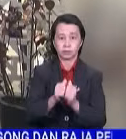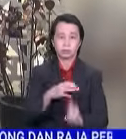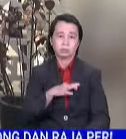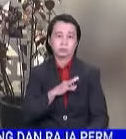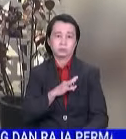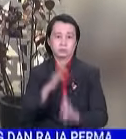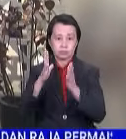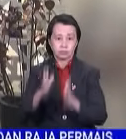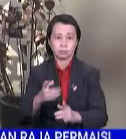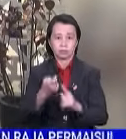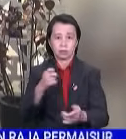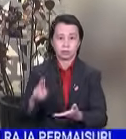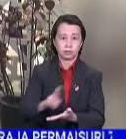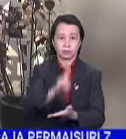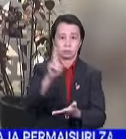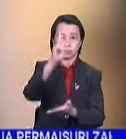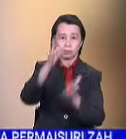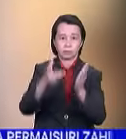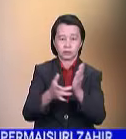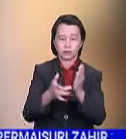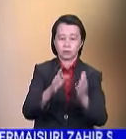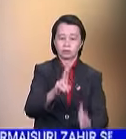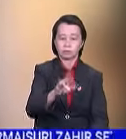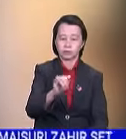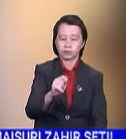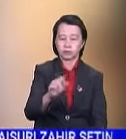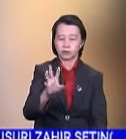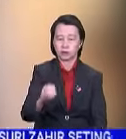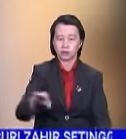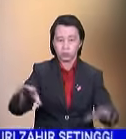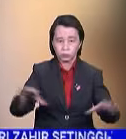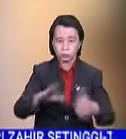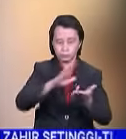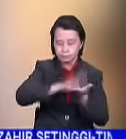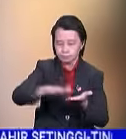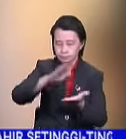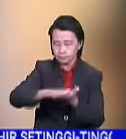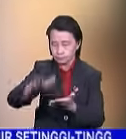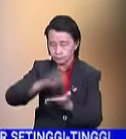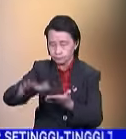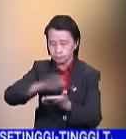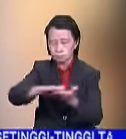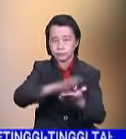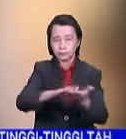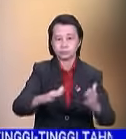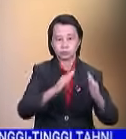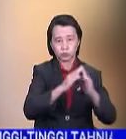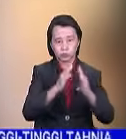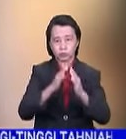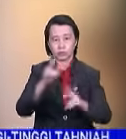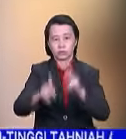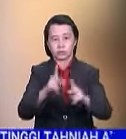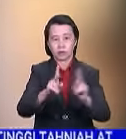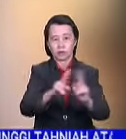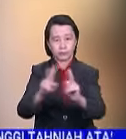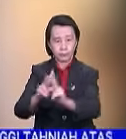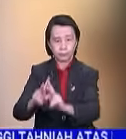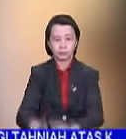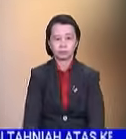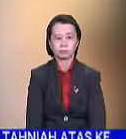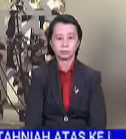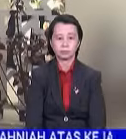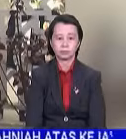Sekadau andarivadele ini Westi teknologi marah ytru melakukan gotong-royong membersihkan kediaman penduduk